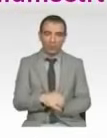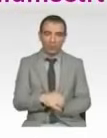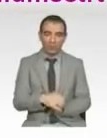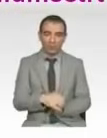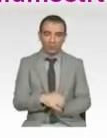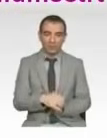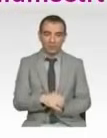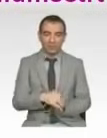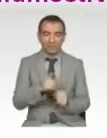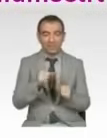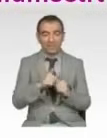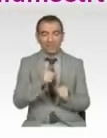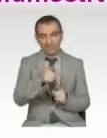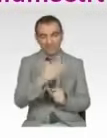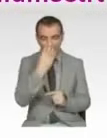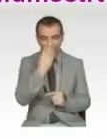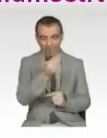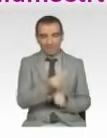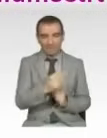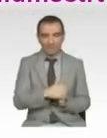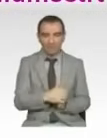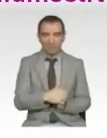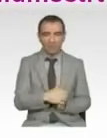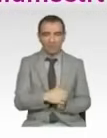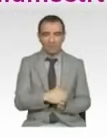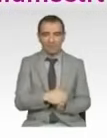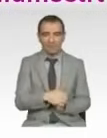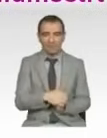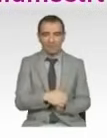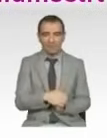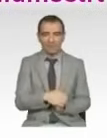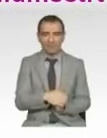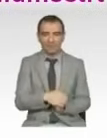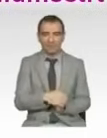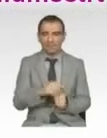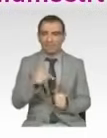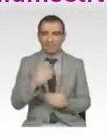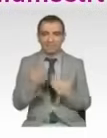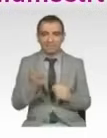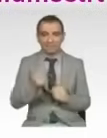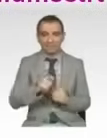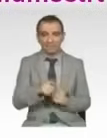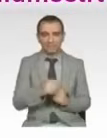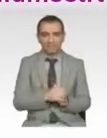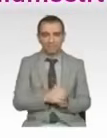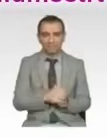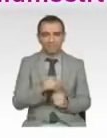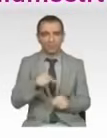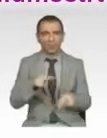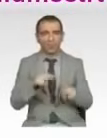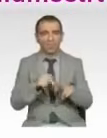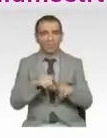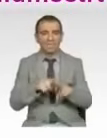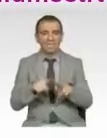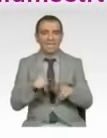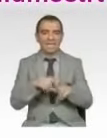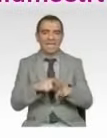bu da sizin. Ay, teşekkür ediyorum. Sağ olun. Ne, nasıl yapacaklar hanımlar? Bunu şimdi da gösterelim. Nasıl yapacağız? Bu kenevir tohumu